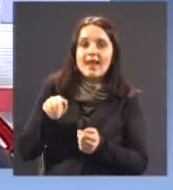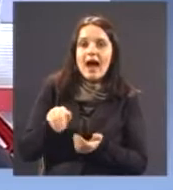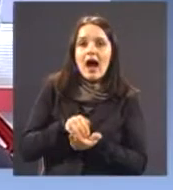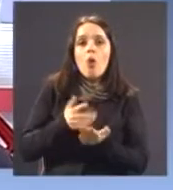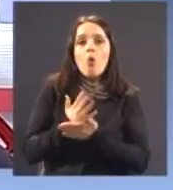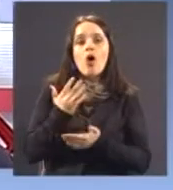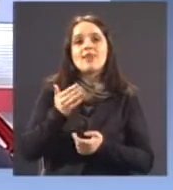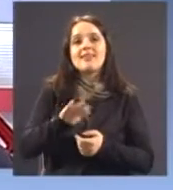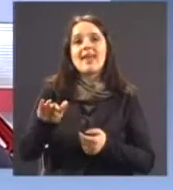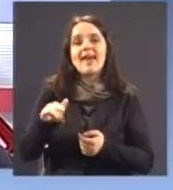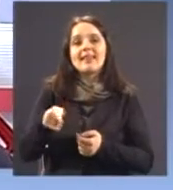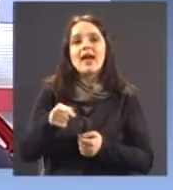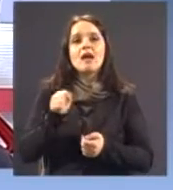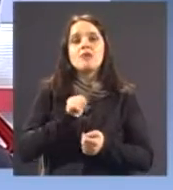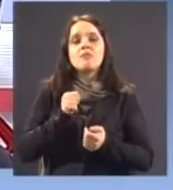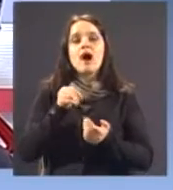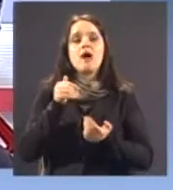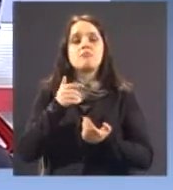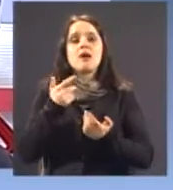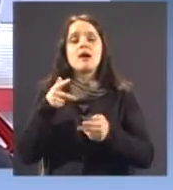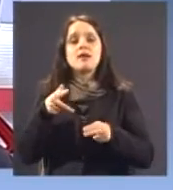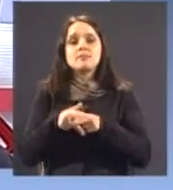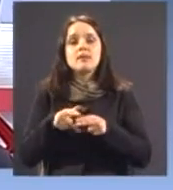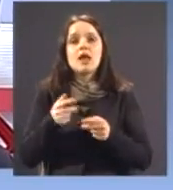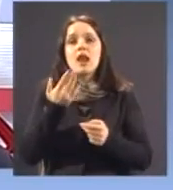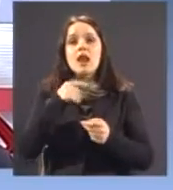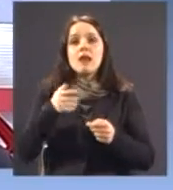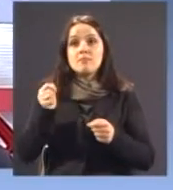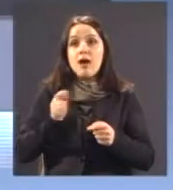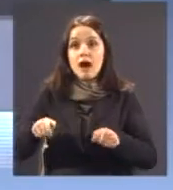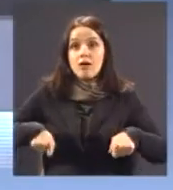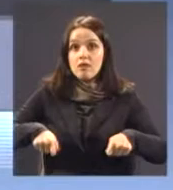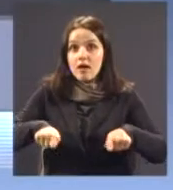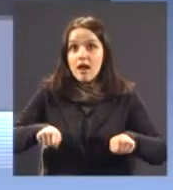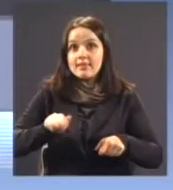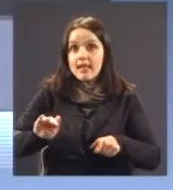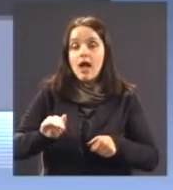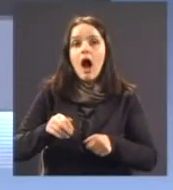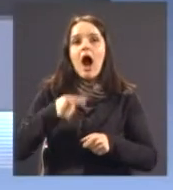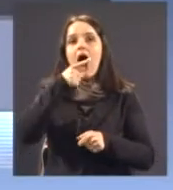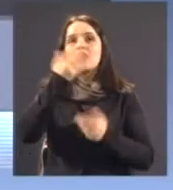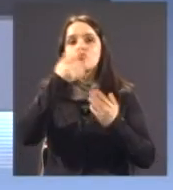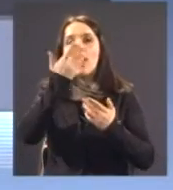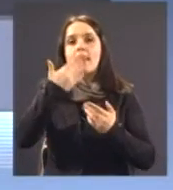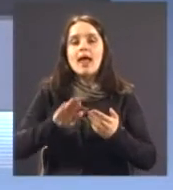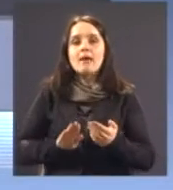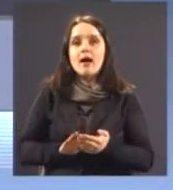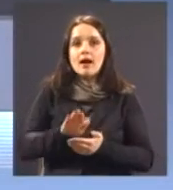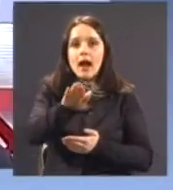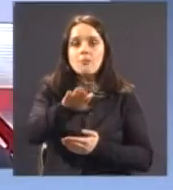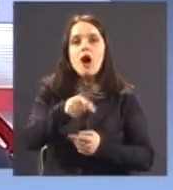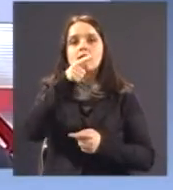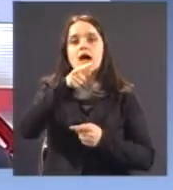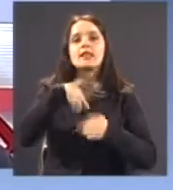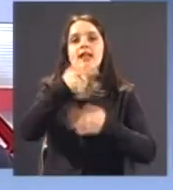škola nema pristup, onda dati školi vremena da napravi rampu, da dođe do tih sredstava, dakle da